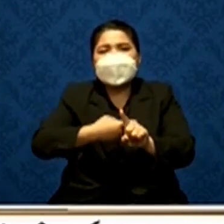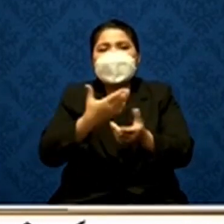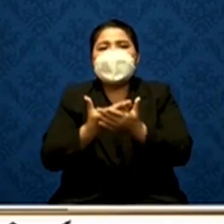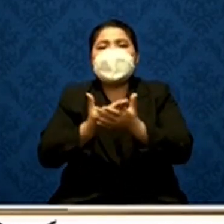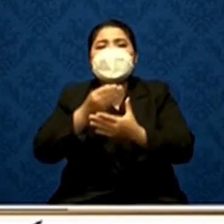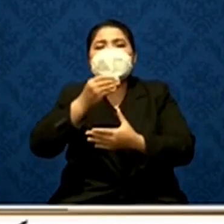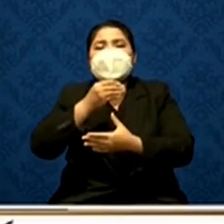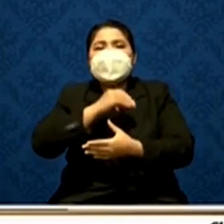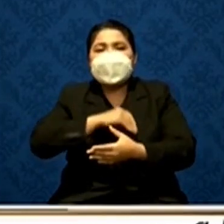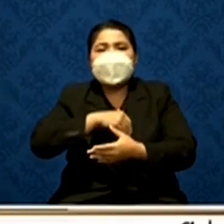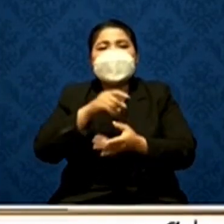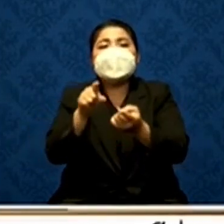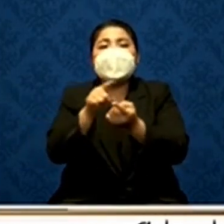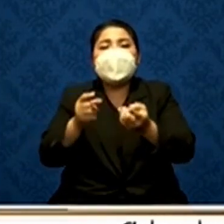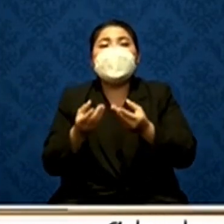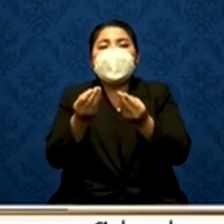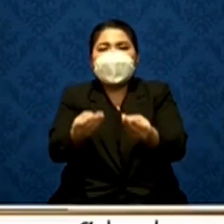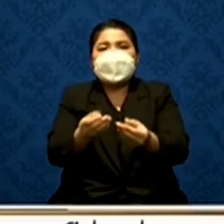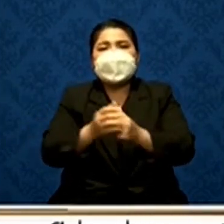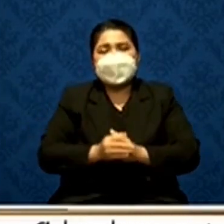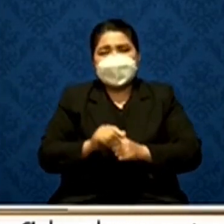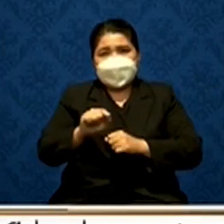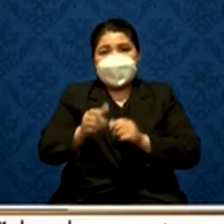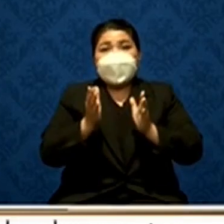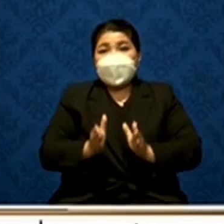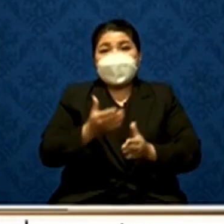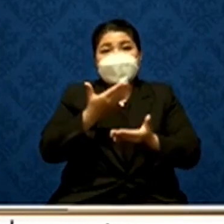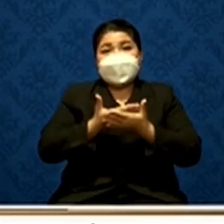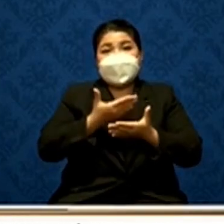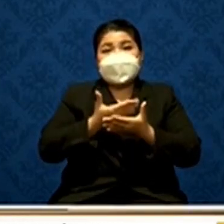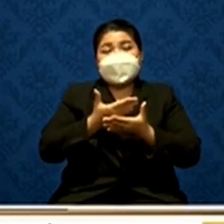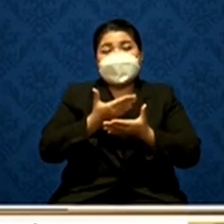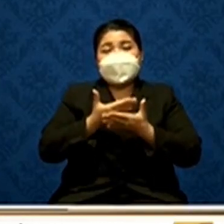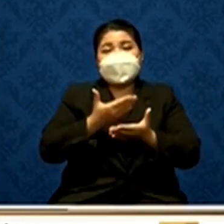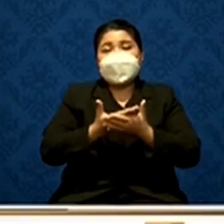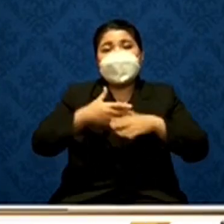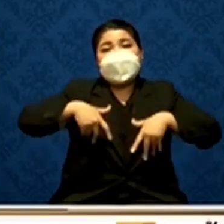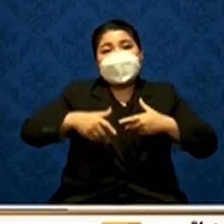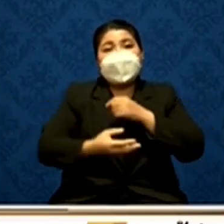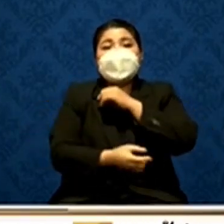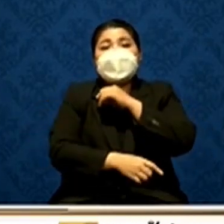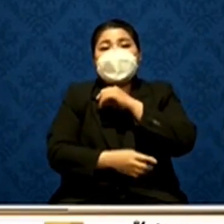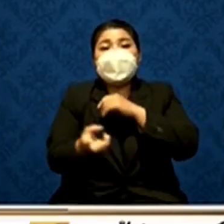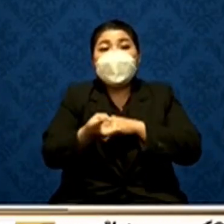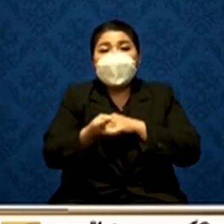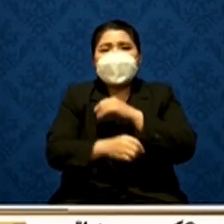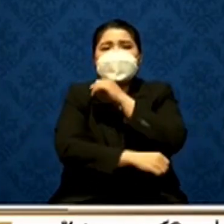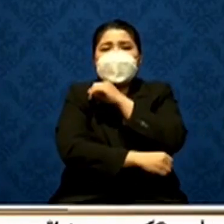สังคมพี่นปชายโพมไรได้น้อย ซึงเคเปผู้บูกรุกก็จะกเปนผู้เช่า